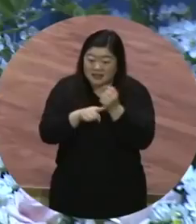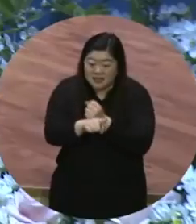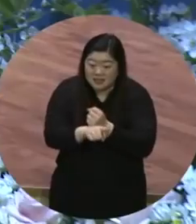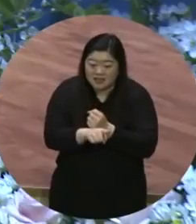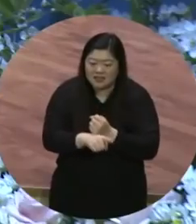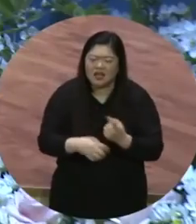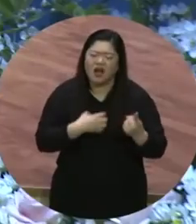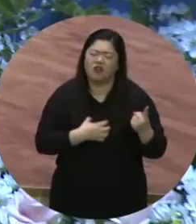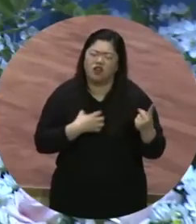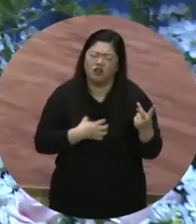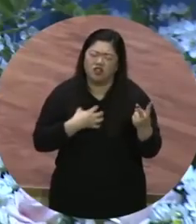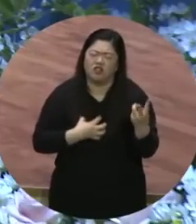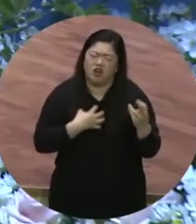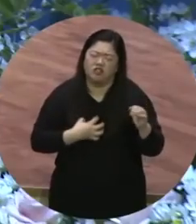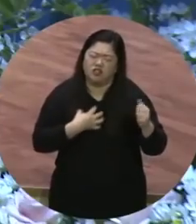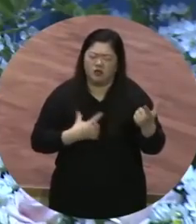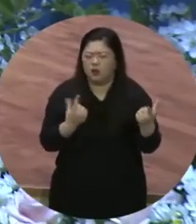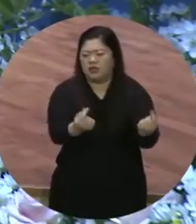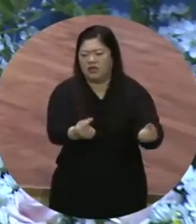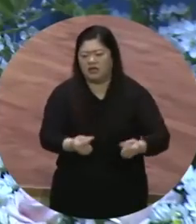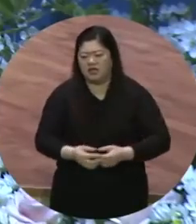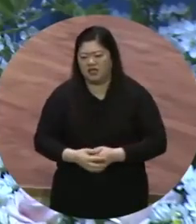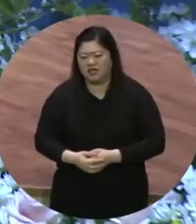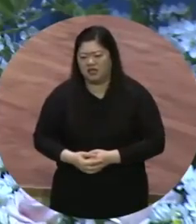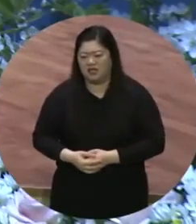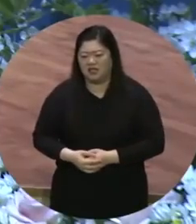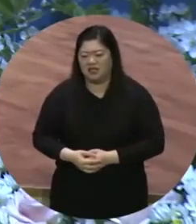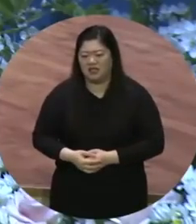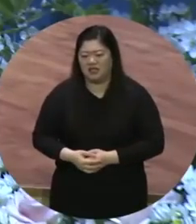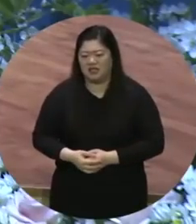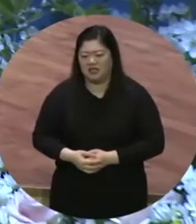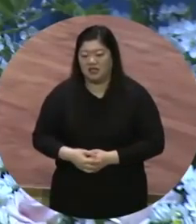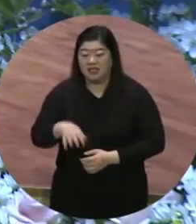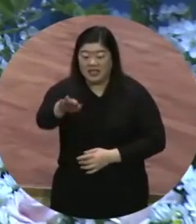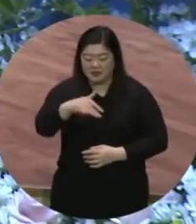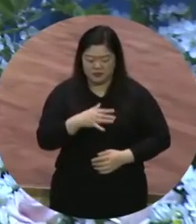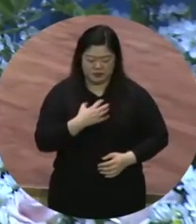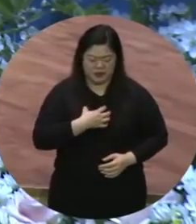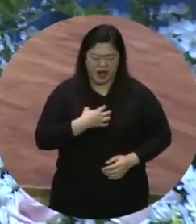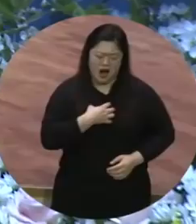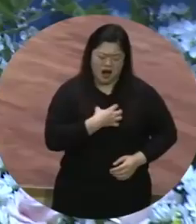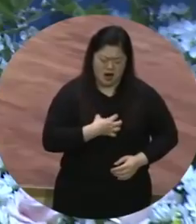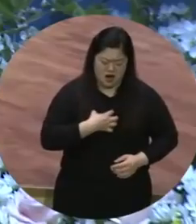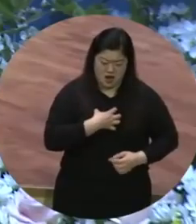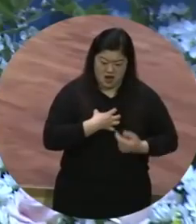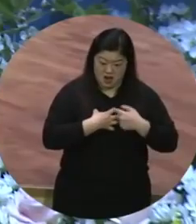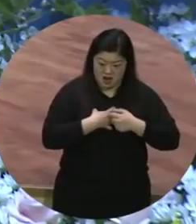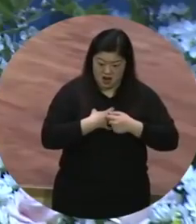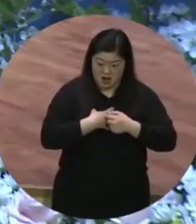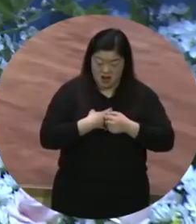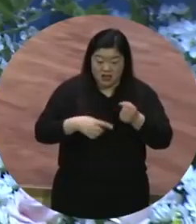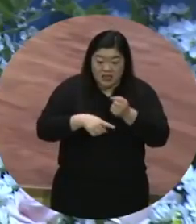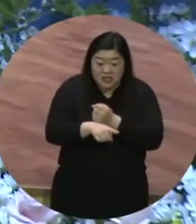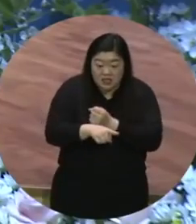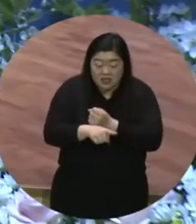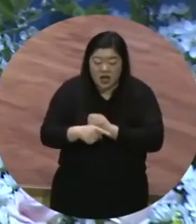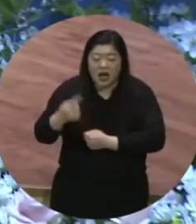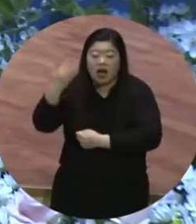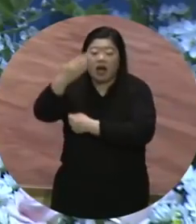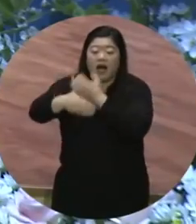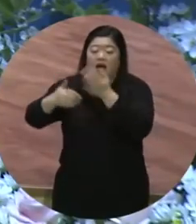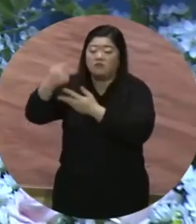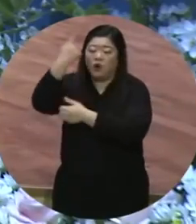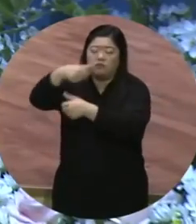저 전도회장들에게 이야기했어요. 염려는요, 신성 모독죄라고. 아시겠어요? 염려가